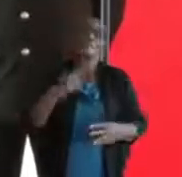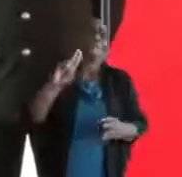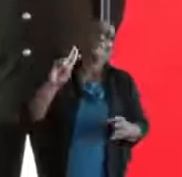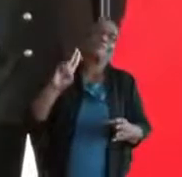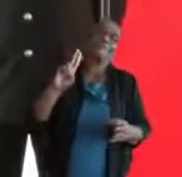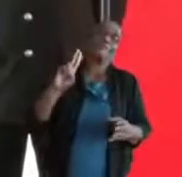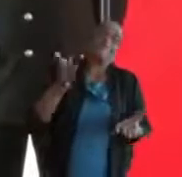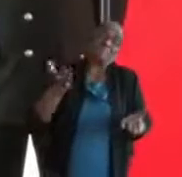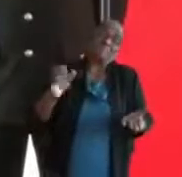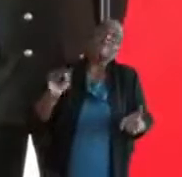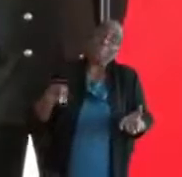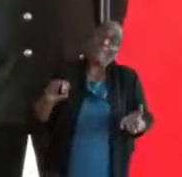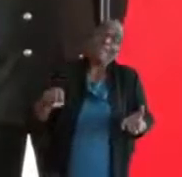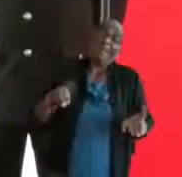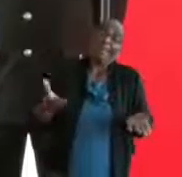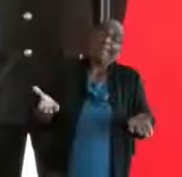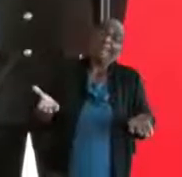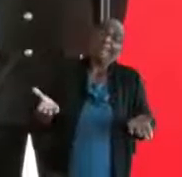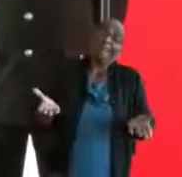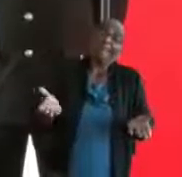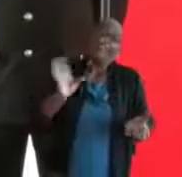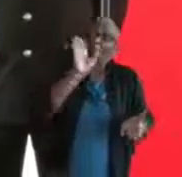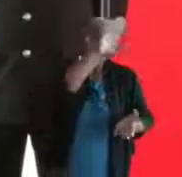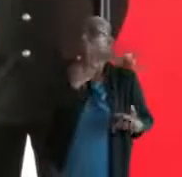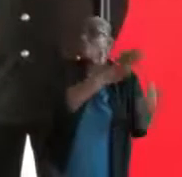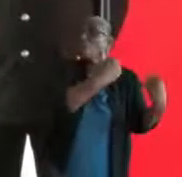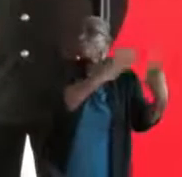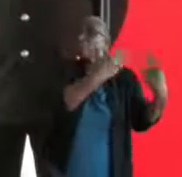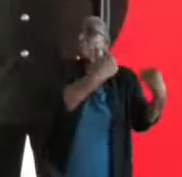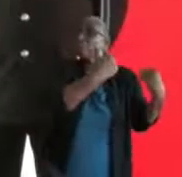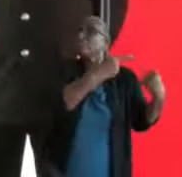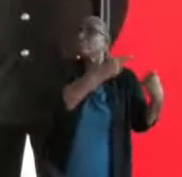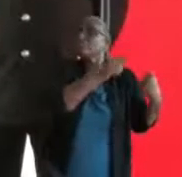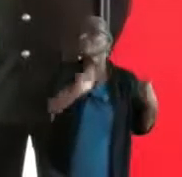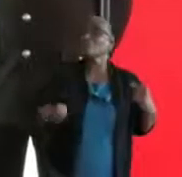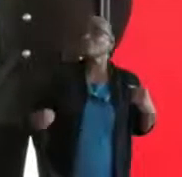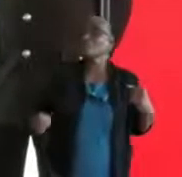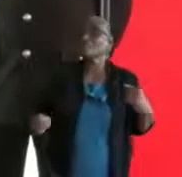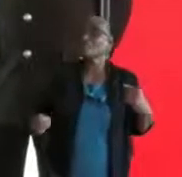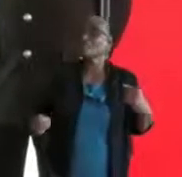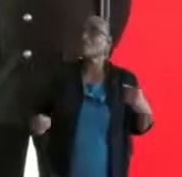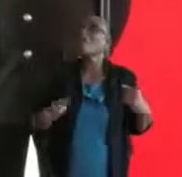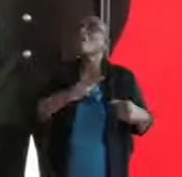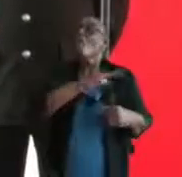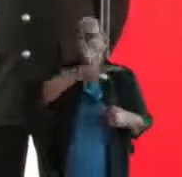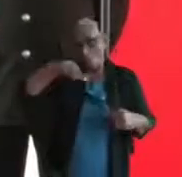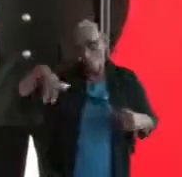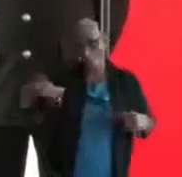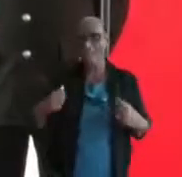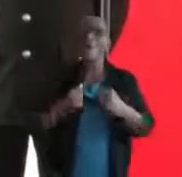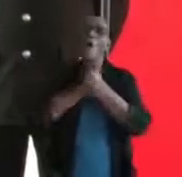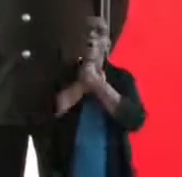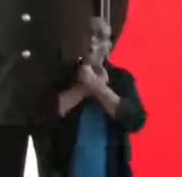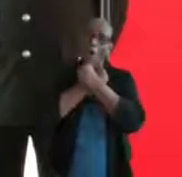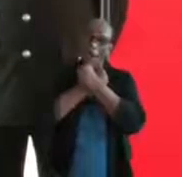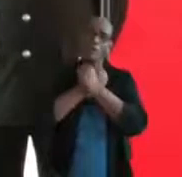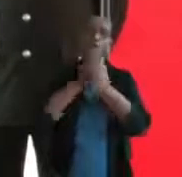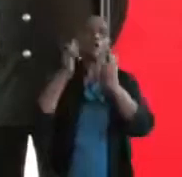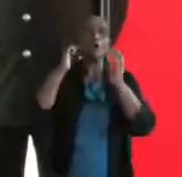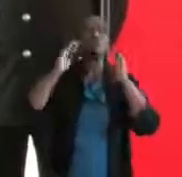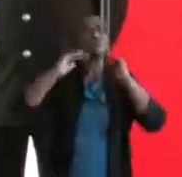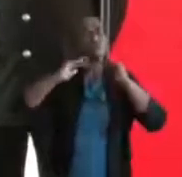en ja het is bij het inderdaad niet maar meneer de voorzitter wij houden ons hoofd koel